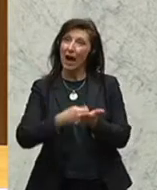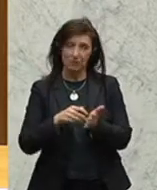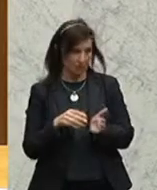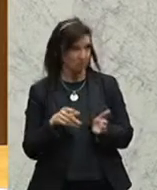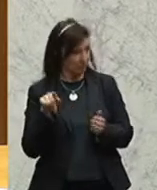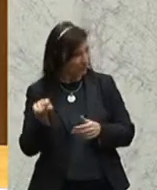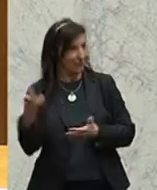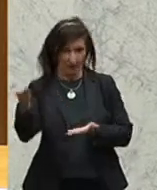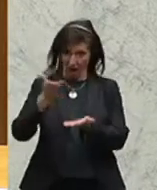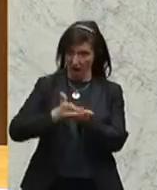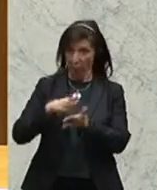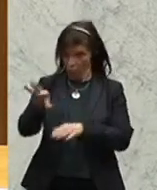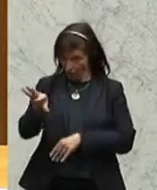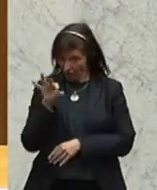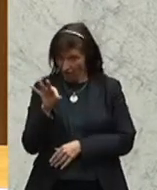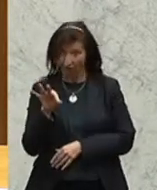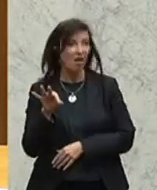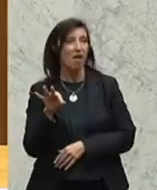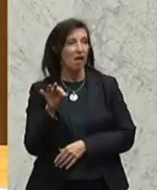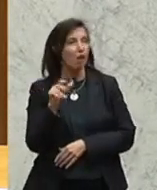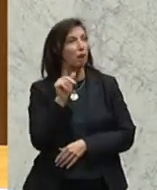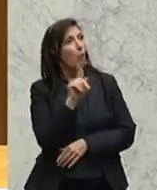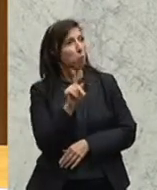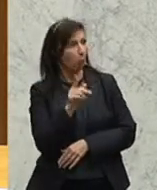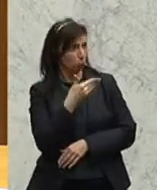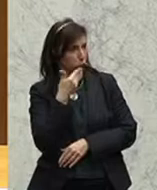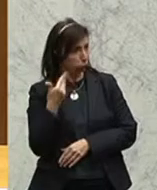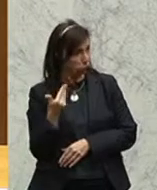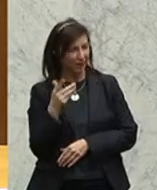bringen, aber für die Anwender war es natürlich bequemer, genau.